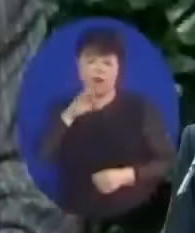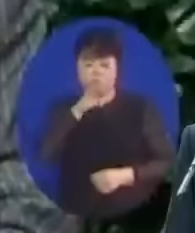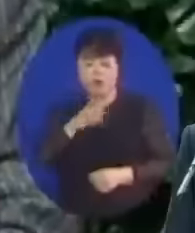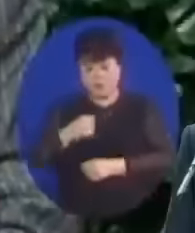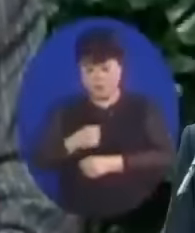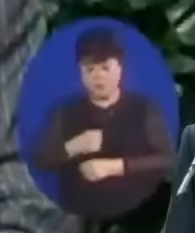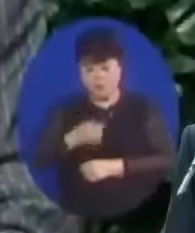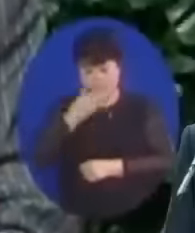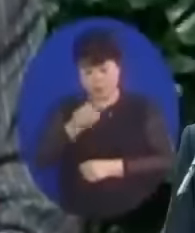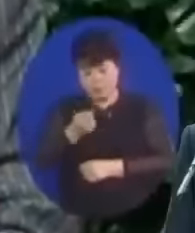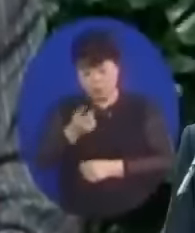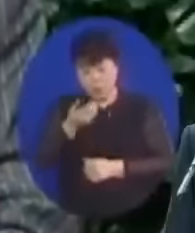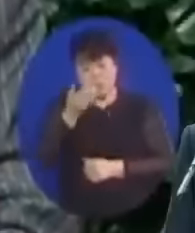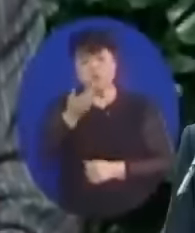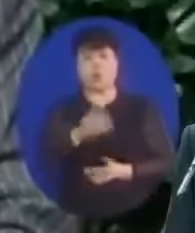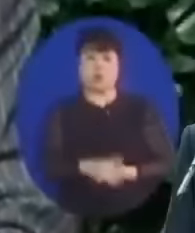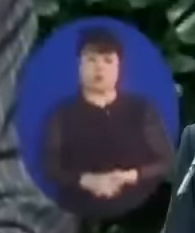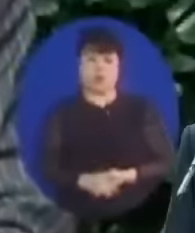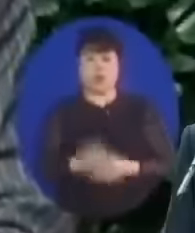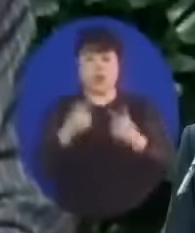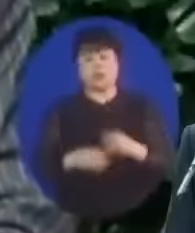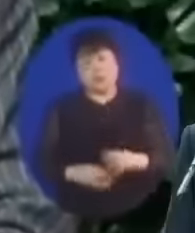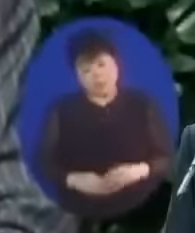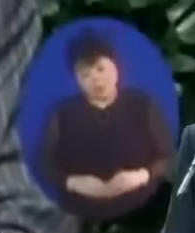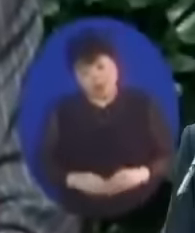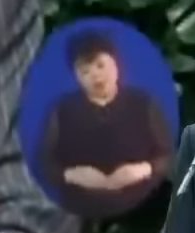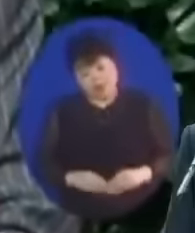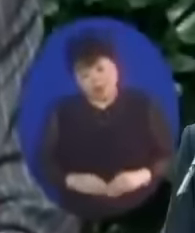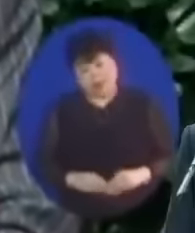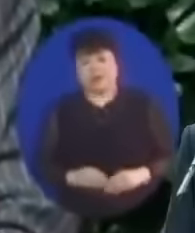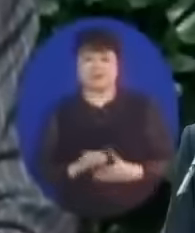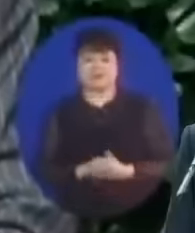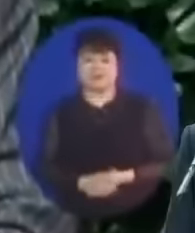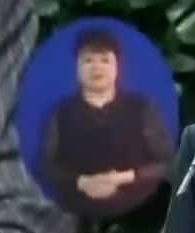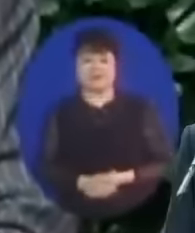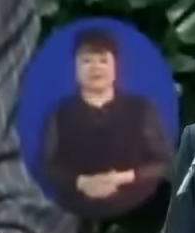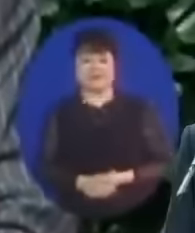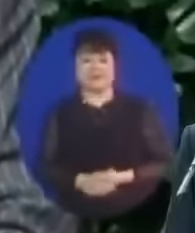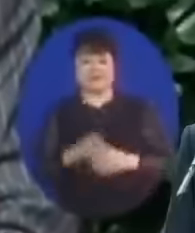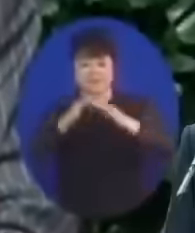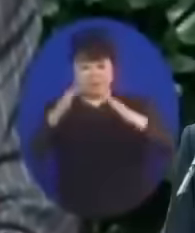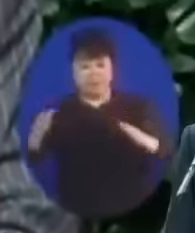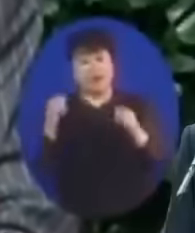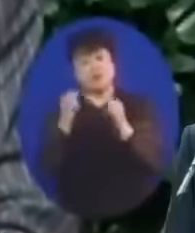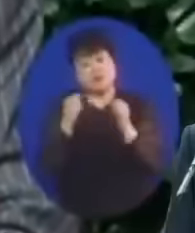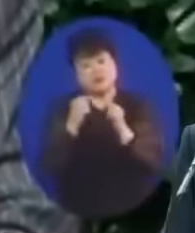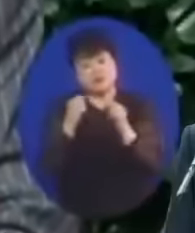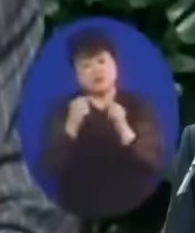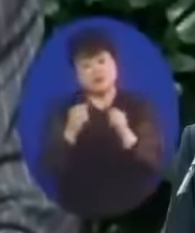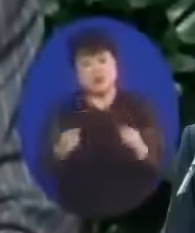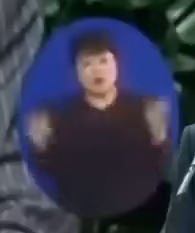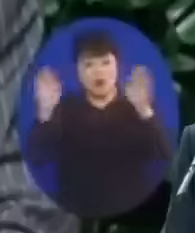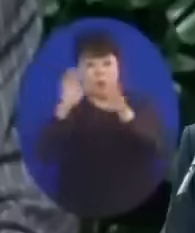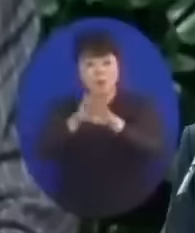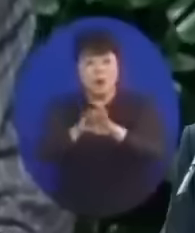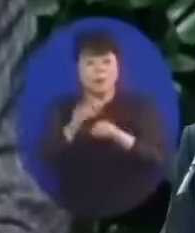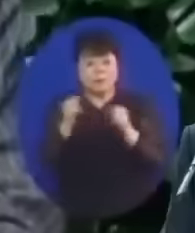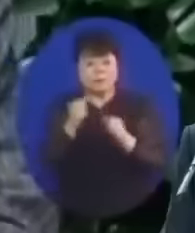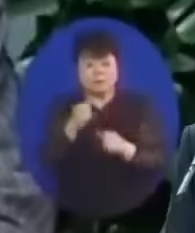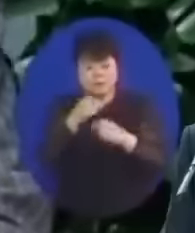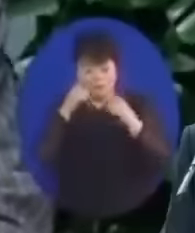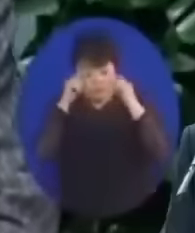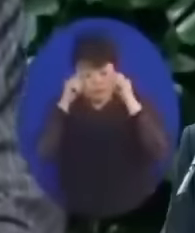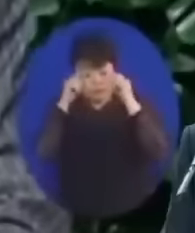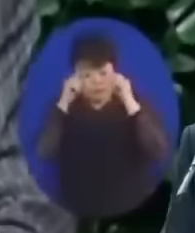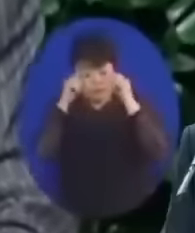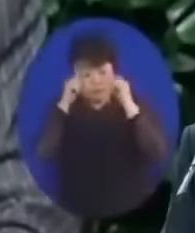훈련병들에게 밥을 너무나 적게 주기 때문에 늘 배가 고파 허덕였습니다. 천막은 추워서 밤에 잠을 잘 수가 없었습니다.